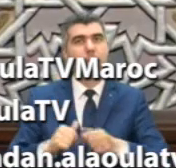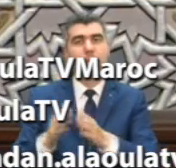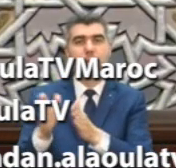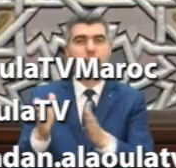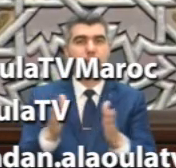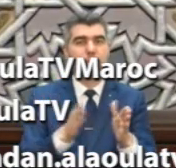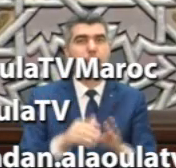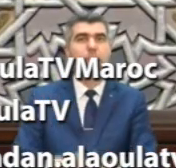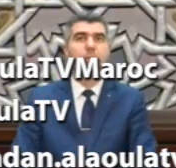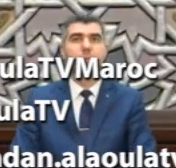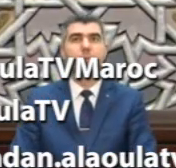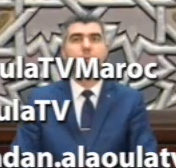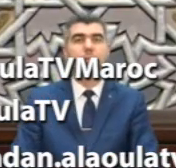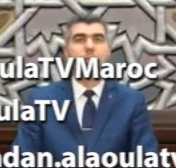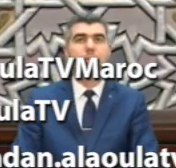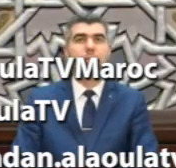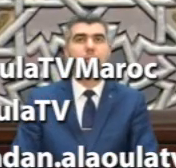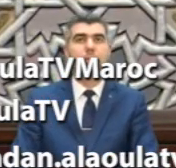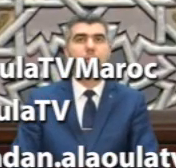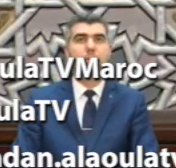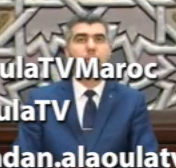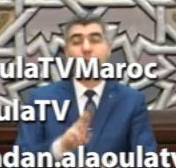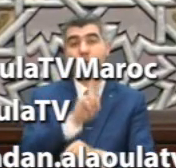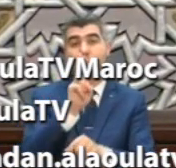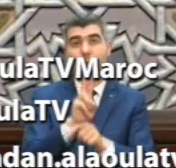شكرا سيد النائب. تعقيب إضافي؟